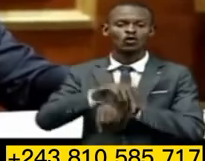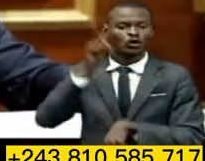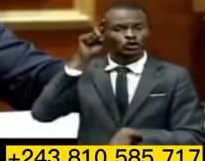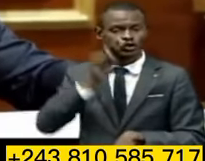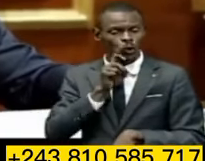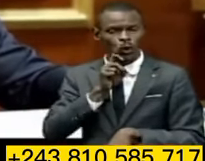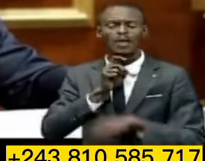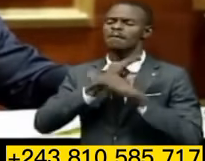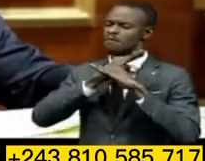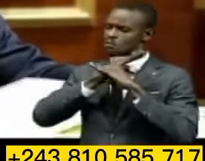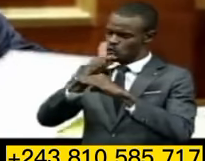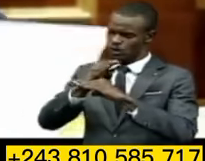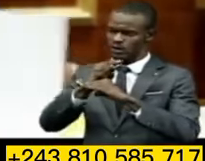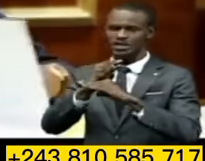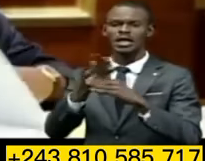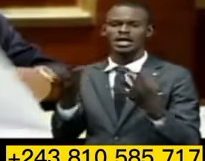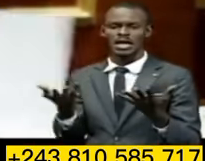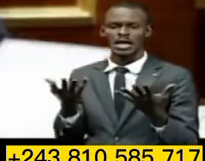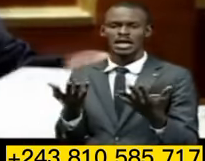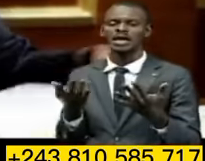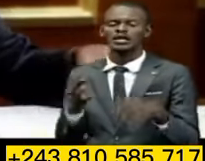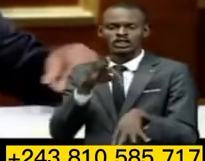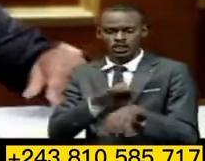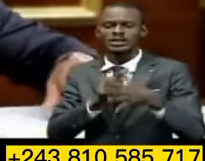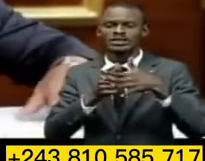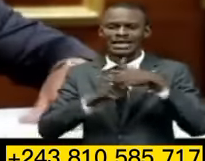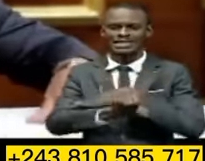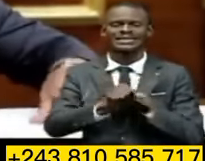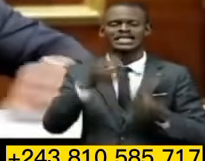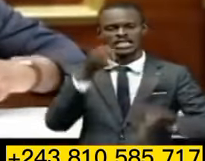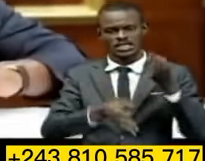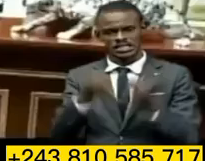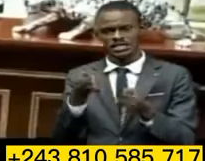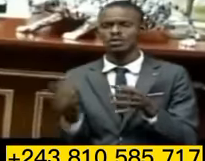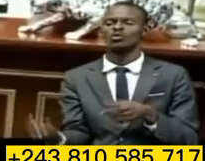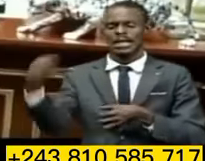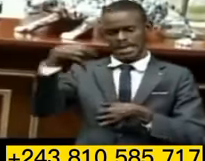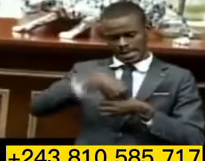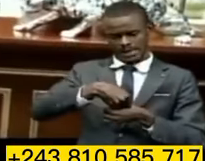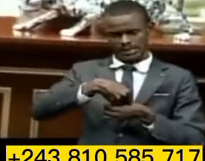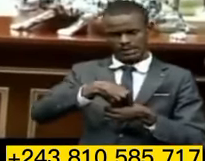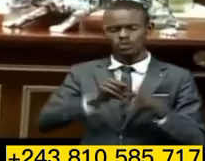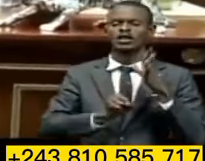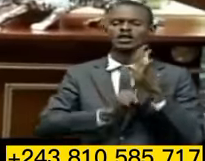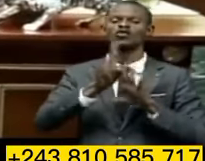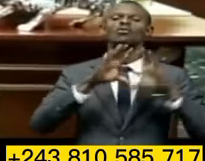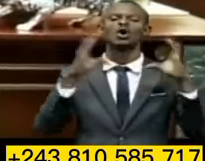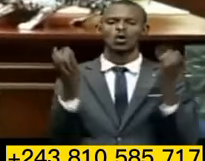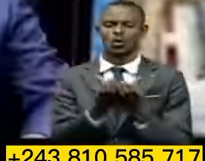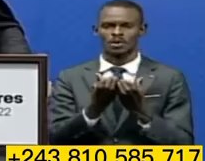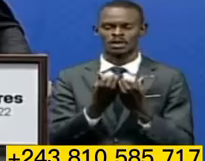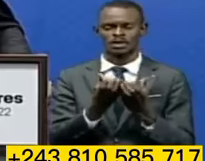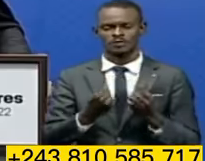adaptés pour accéder à la justice et à la réparation en vue de leur réinsertion ou de leur relèvement communautaire.